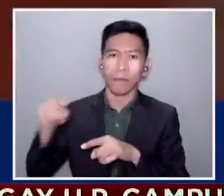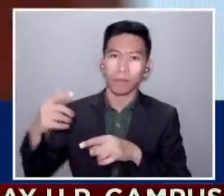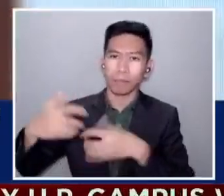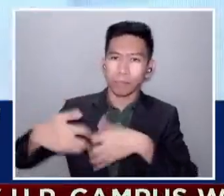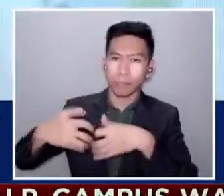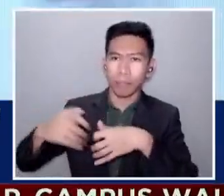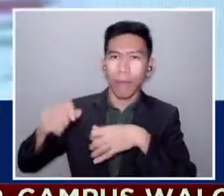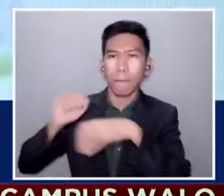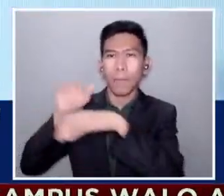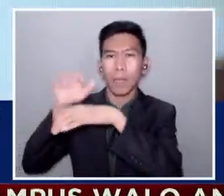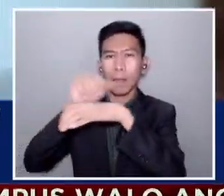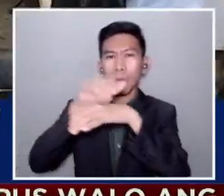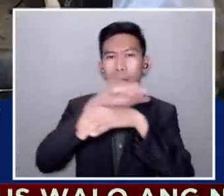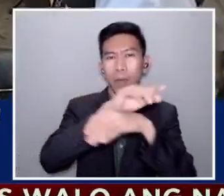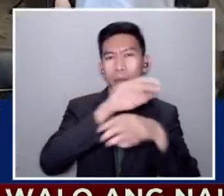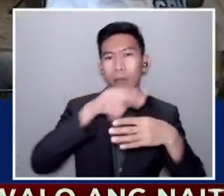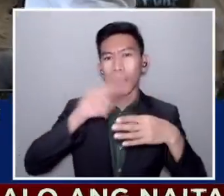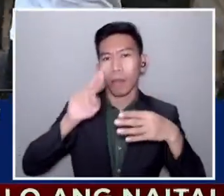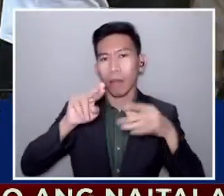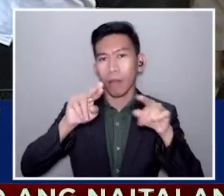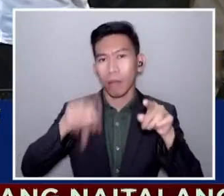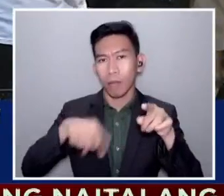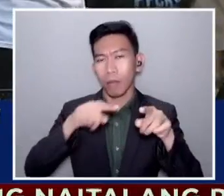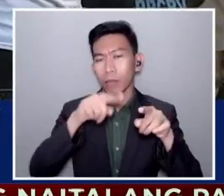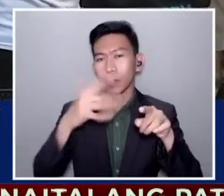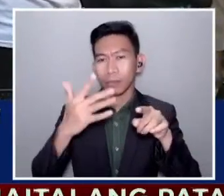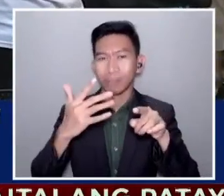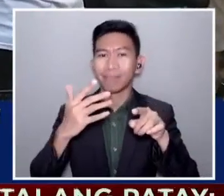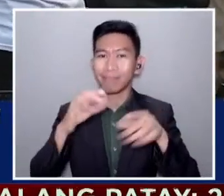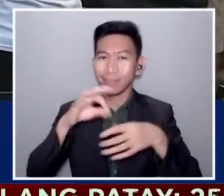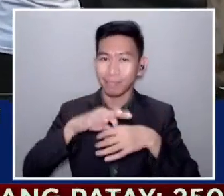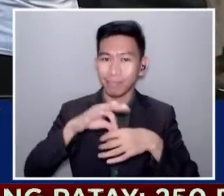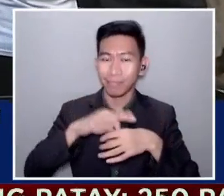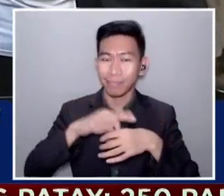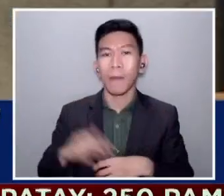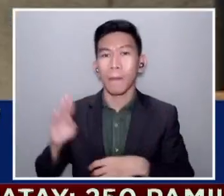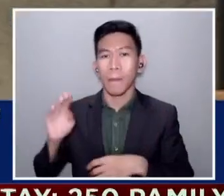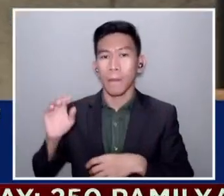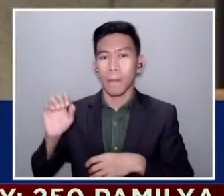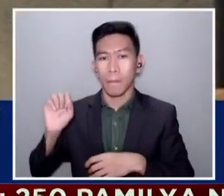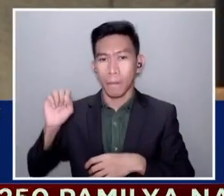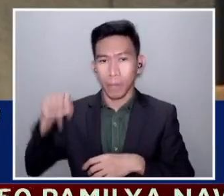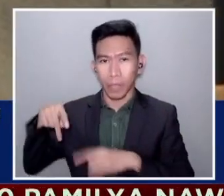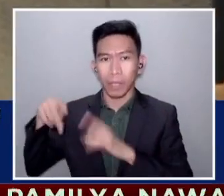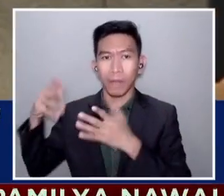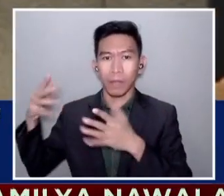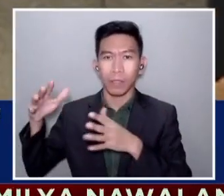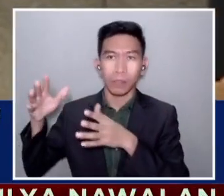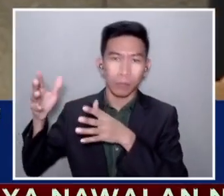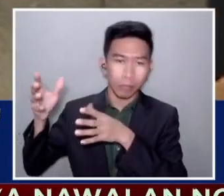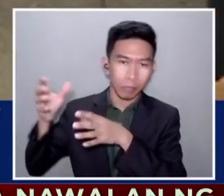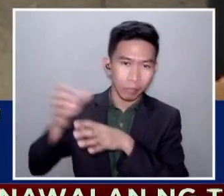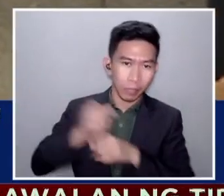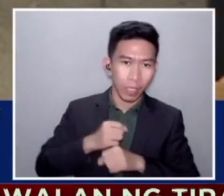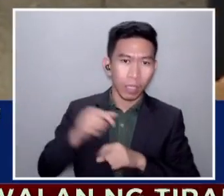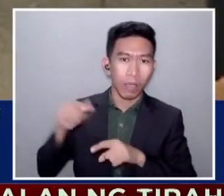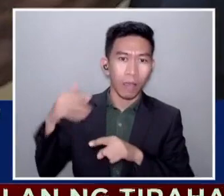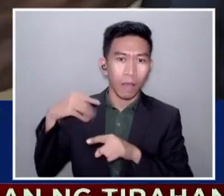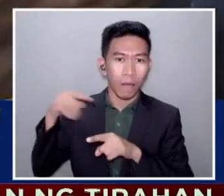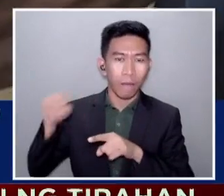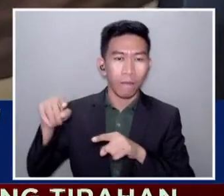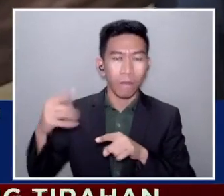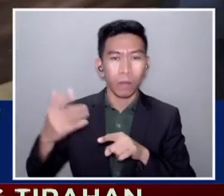mga presinto sa araw ng halalan. Tinanggap ito ng BSB at binaba ito sa vault na selyado ng maraming kandidato at combination